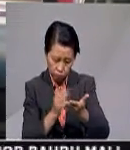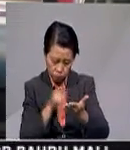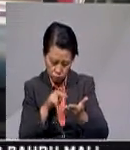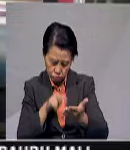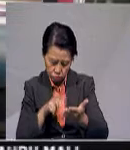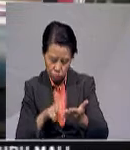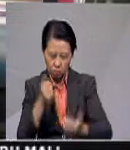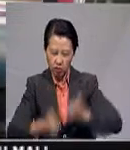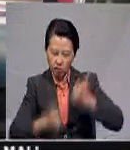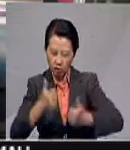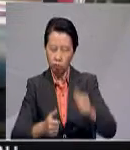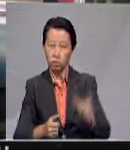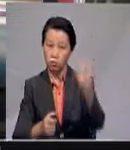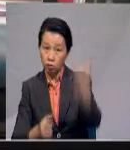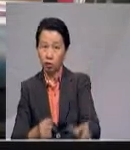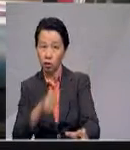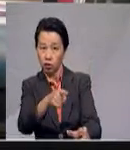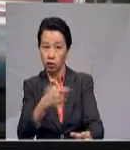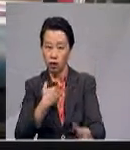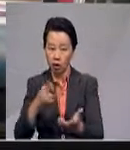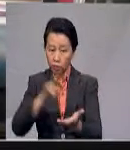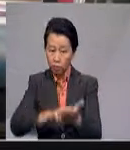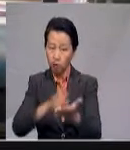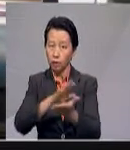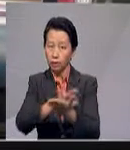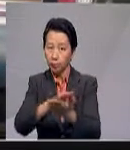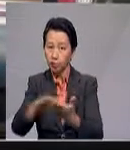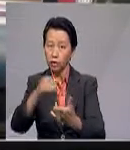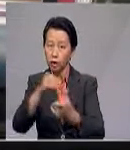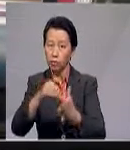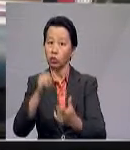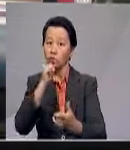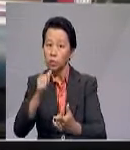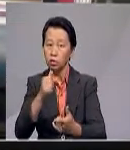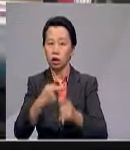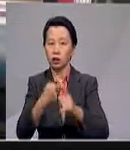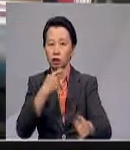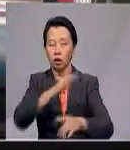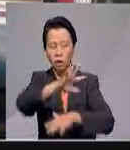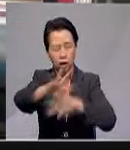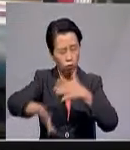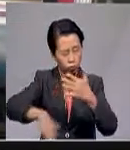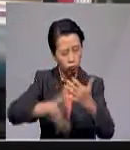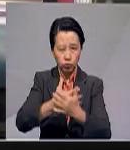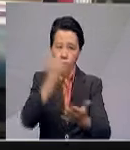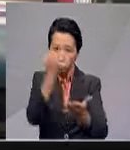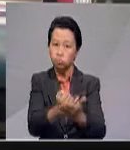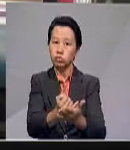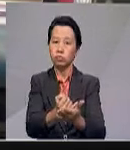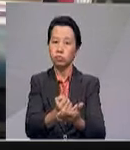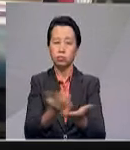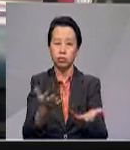pemohon ini mempunyai rekod yang bersih daripada segala segi jenayah.